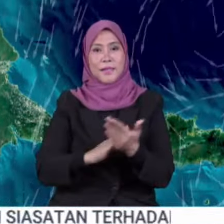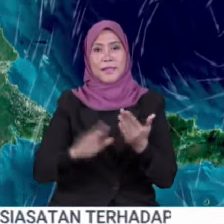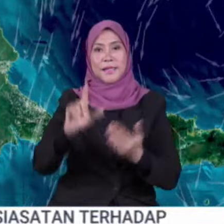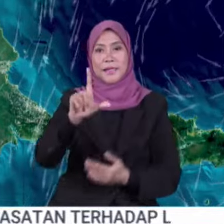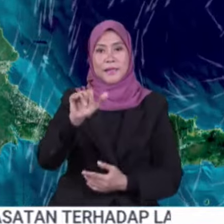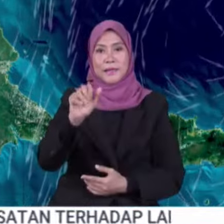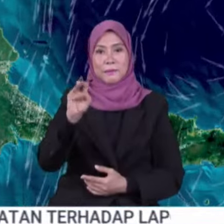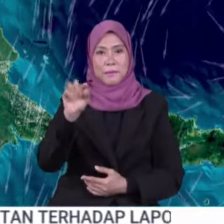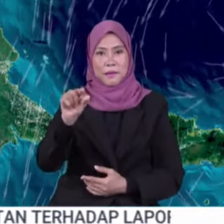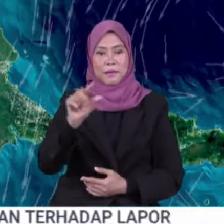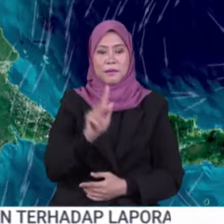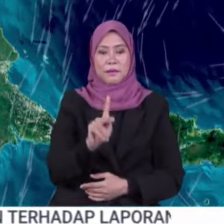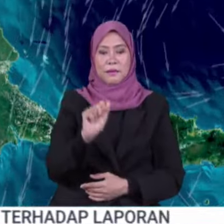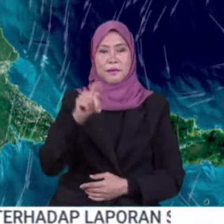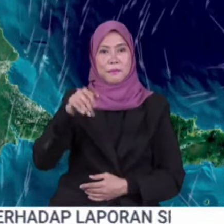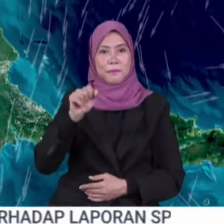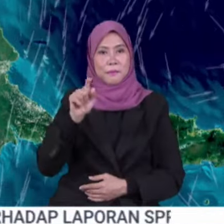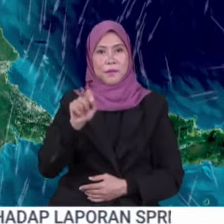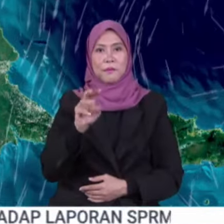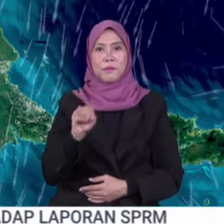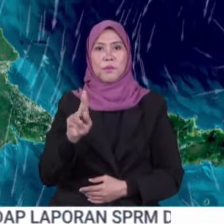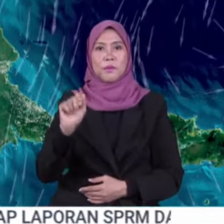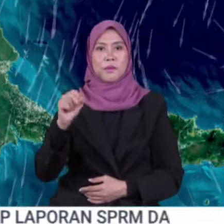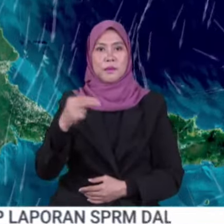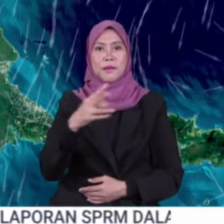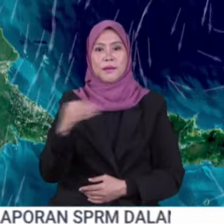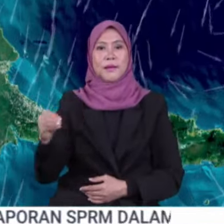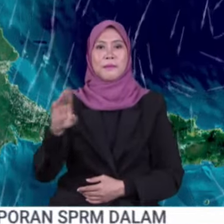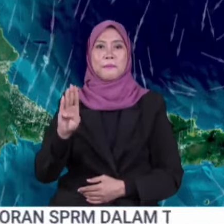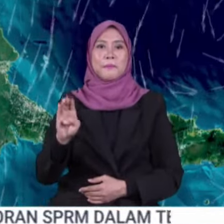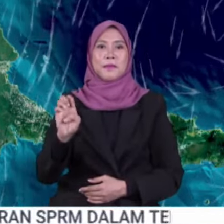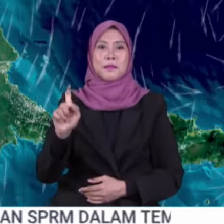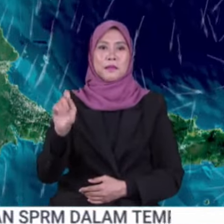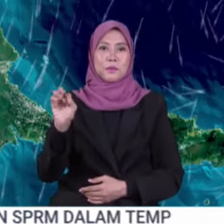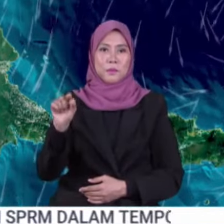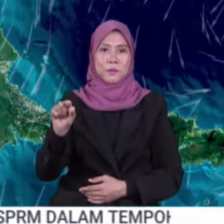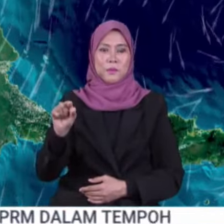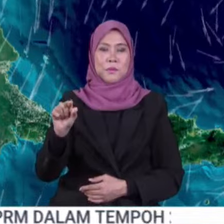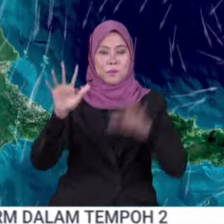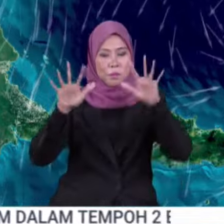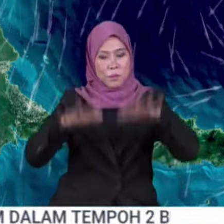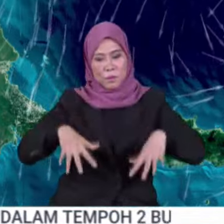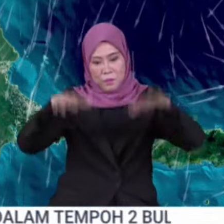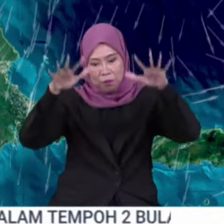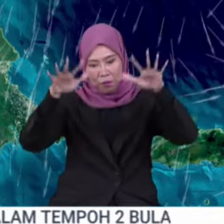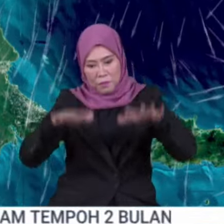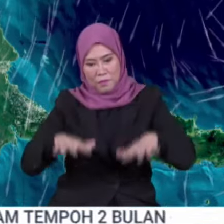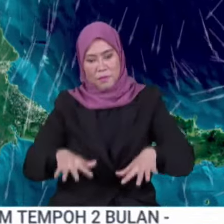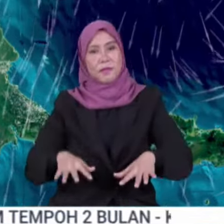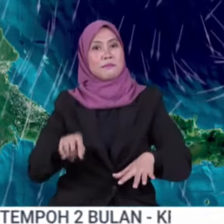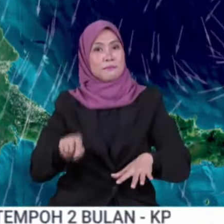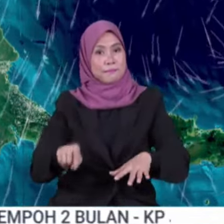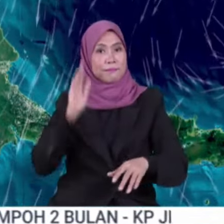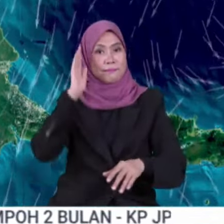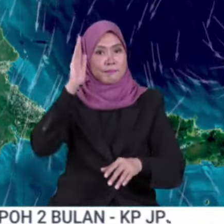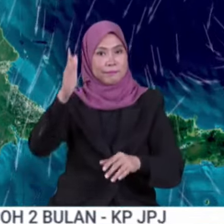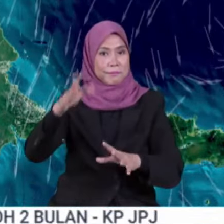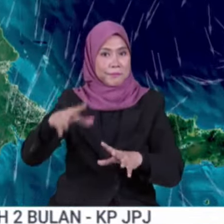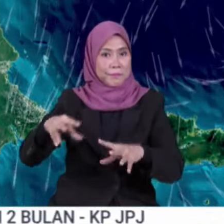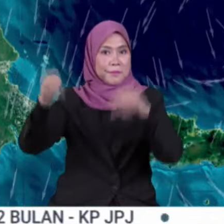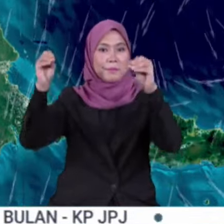Limbang, Kapit, Mukah dan juga Betong. Keadaan hujan yang sedang berlaku ketika ini dijangka akan beransur